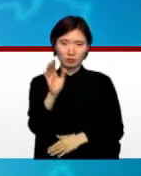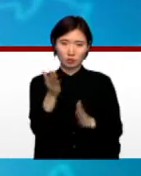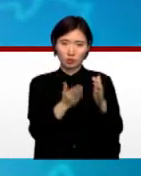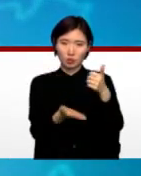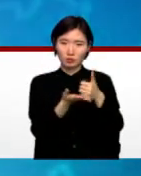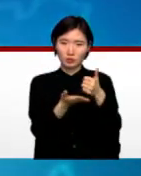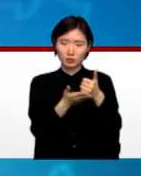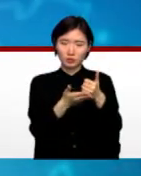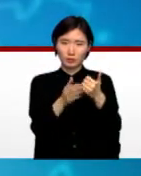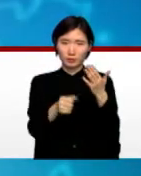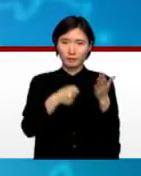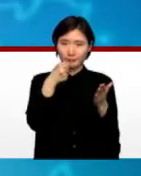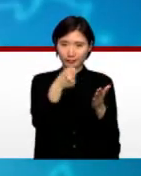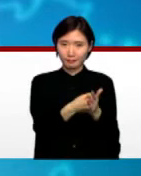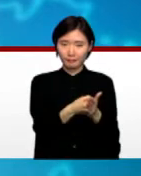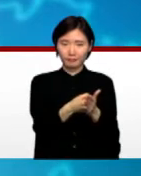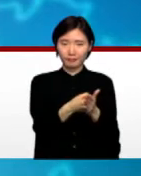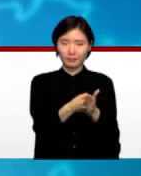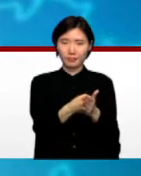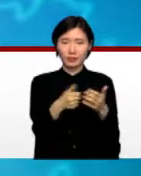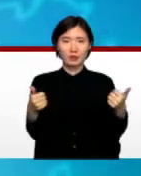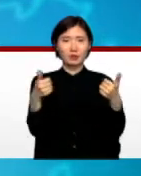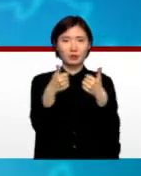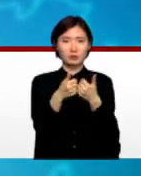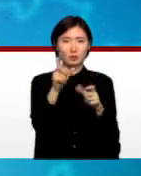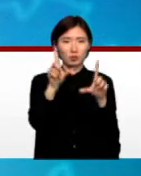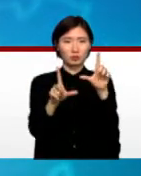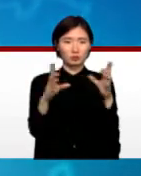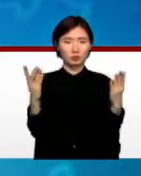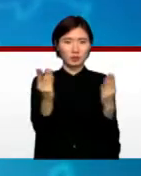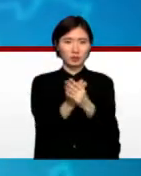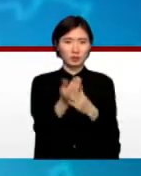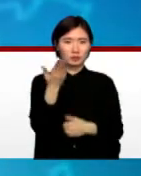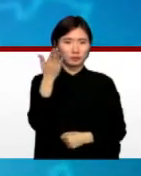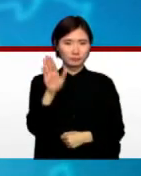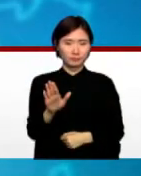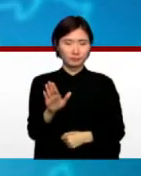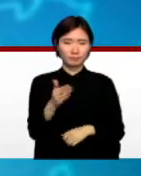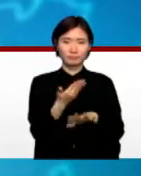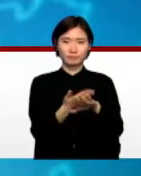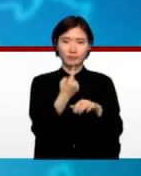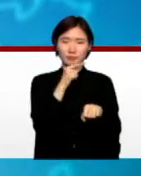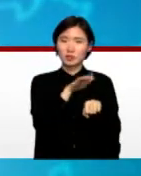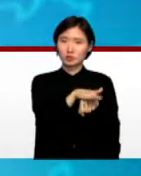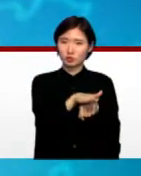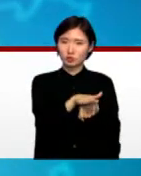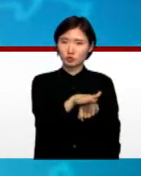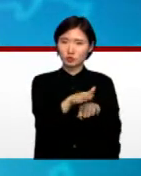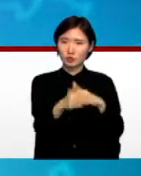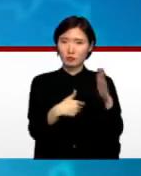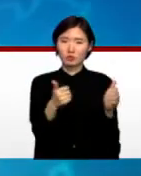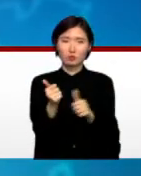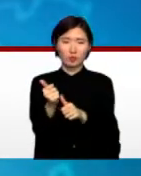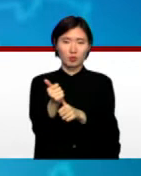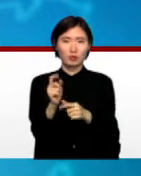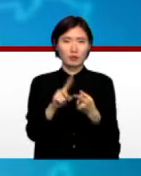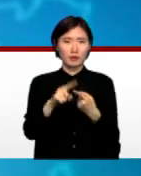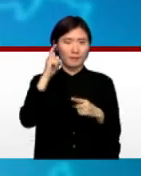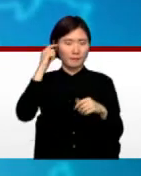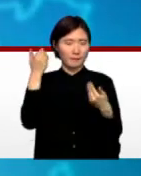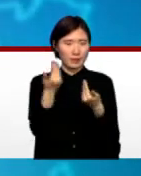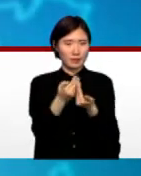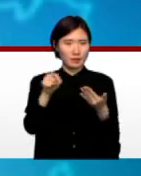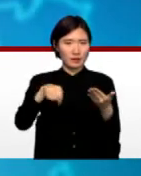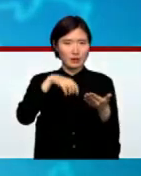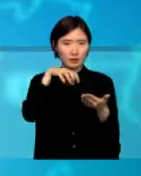확정됐습니다 이렇게 되면서 대진표가 완성되는 모습이지만 다른 민주당 예비후보 들이 공천에 반발하며 당내